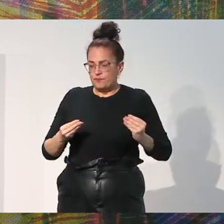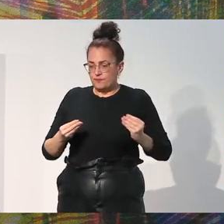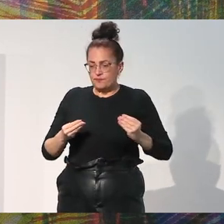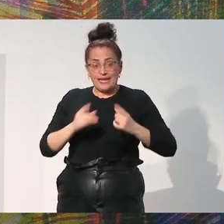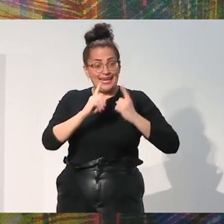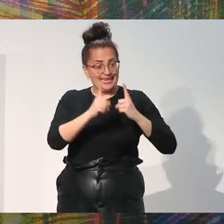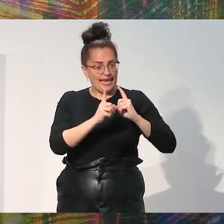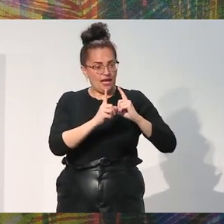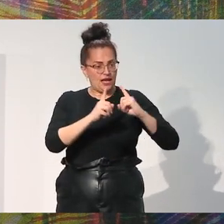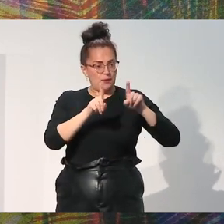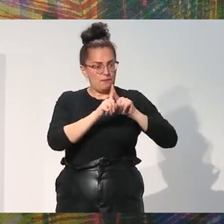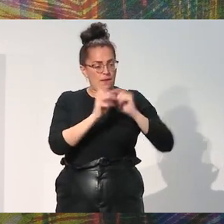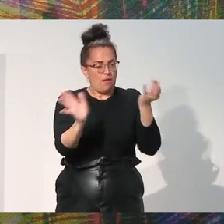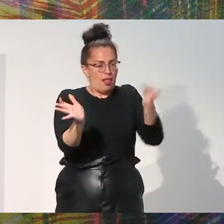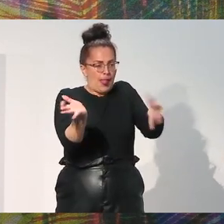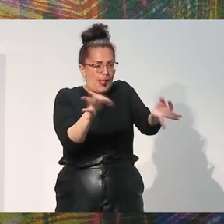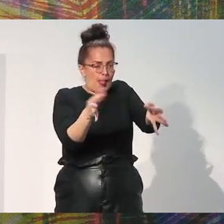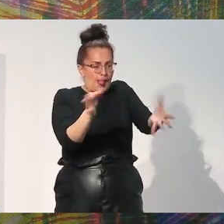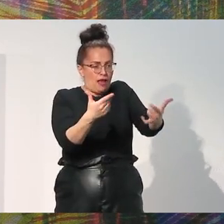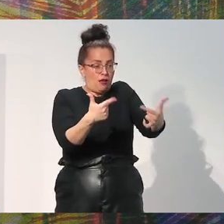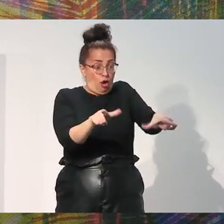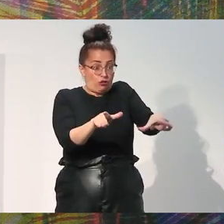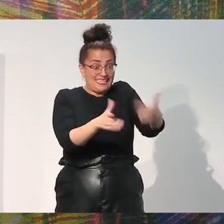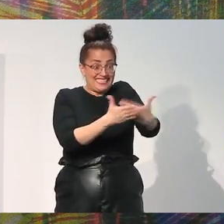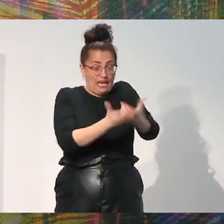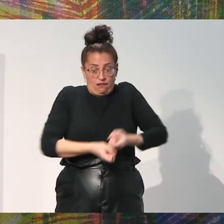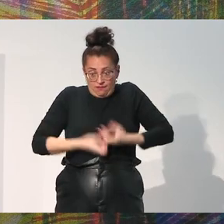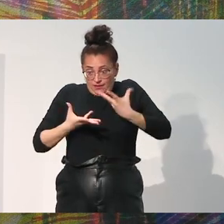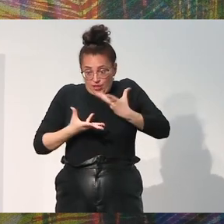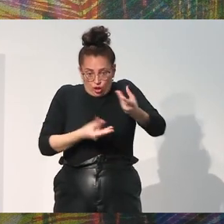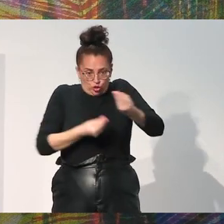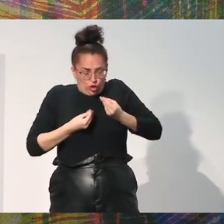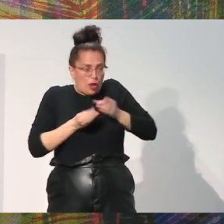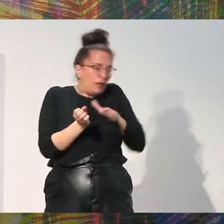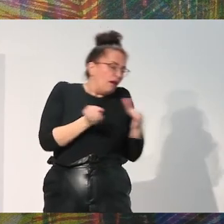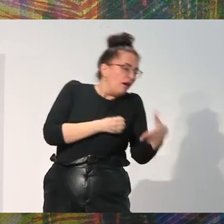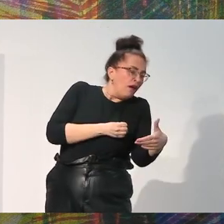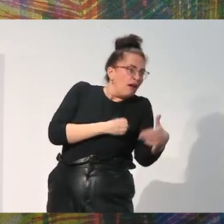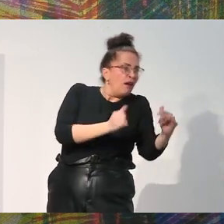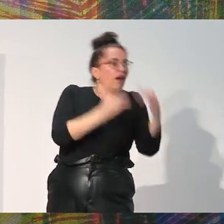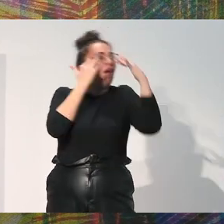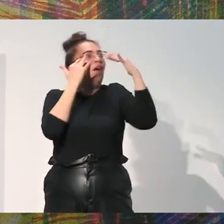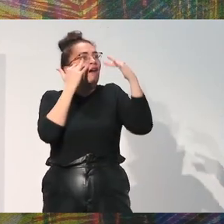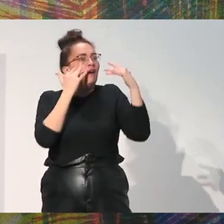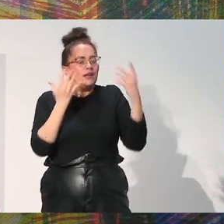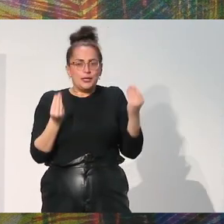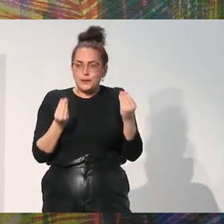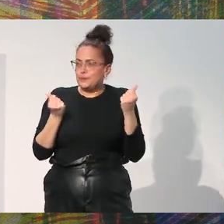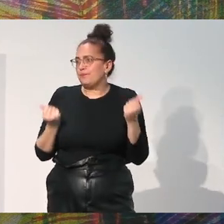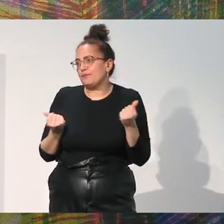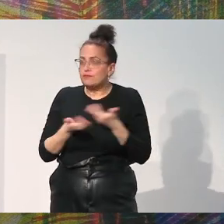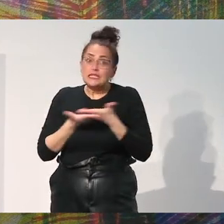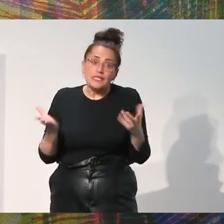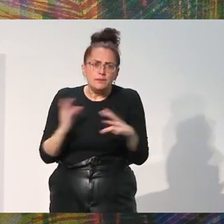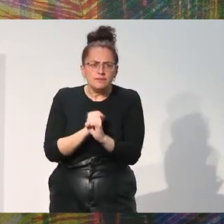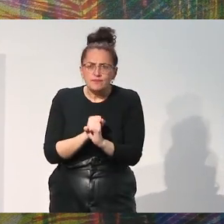on s'imprègne, en fait, de la guerre et on l'exprime par la langue, en fait. Si je devais simplifier, en fait, disons que si on part du